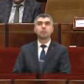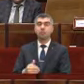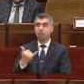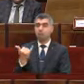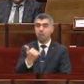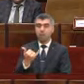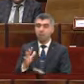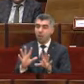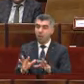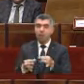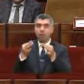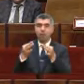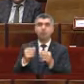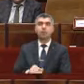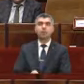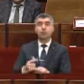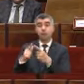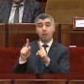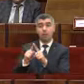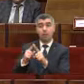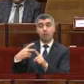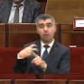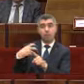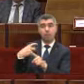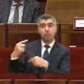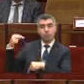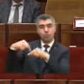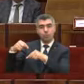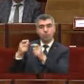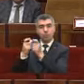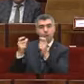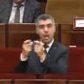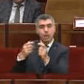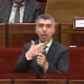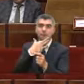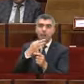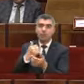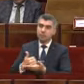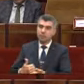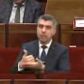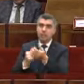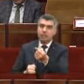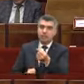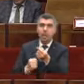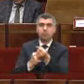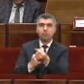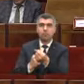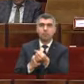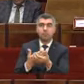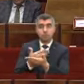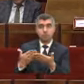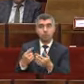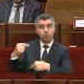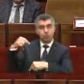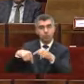تلقاو له حلول. الحمايه ديال المستثمرين كذلك والدعم ديالهم ومساندتهم في انجاز المشاريع ديالهم، لان ما كيجيوش فقط، حنا بغينا مغاربه الخارج